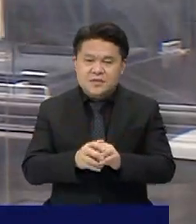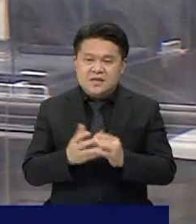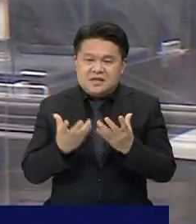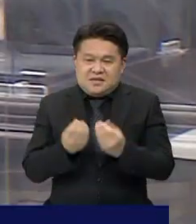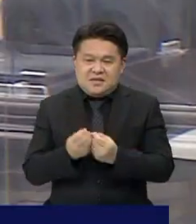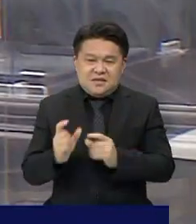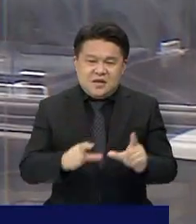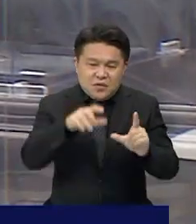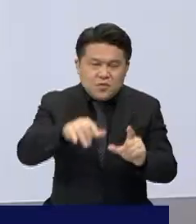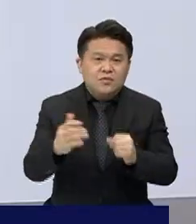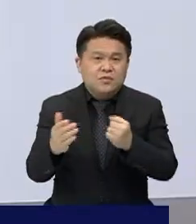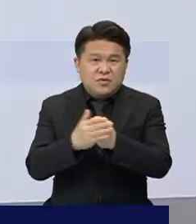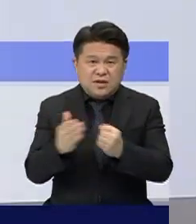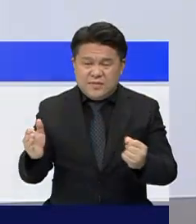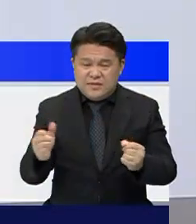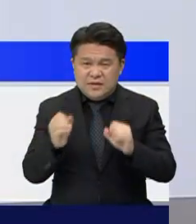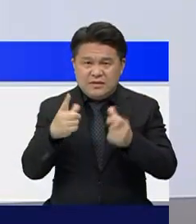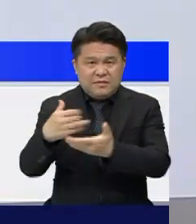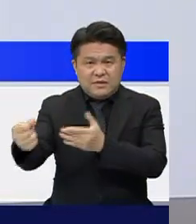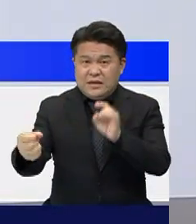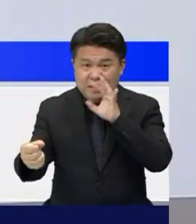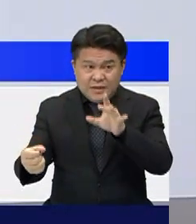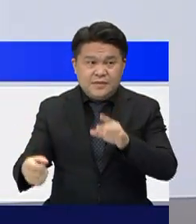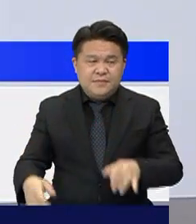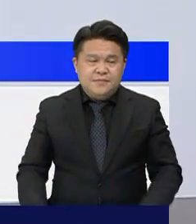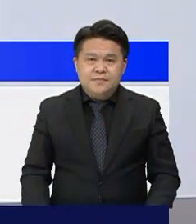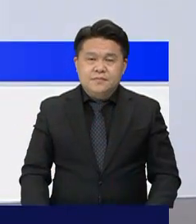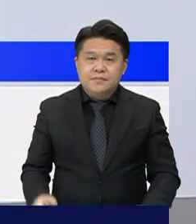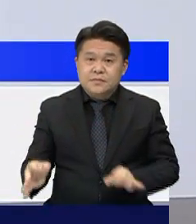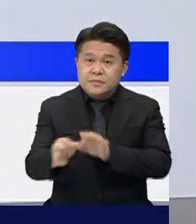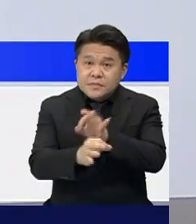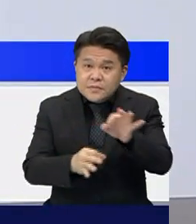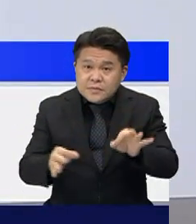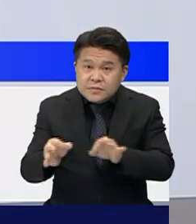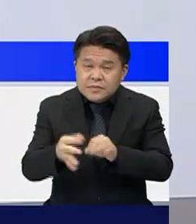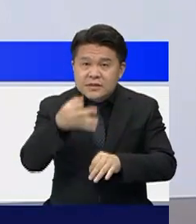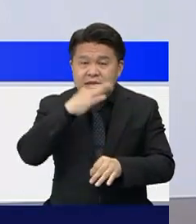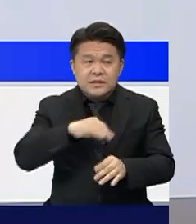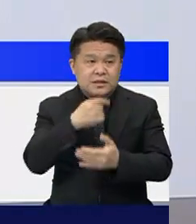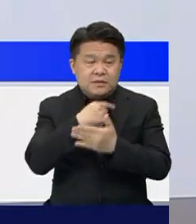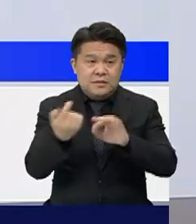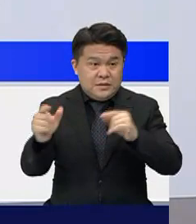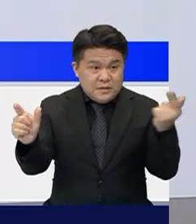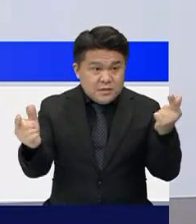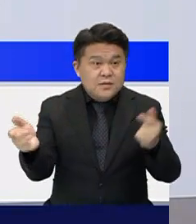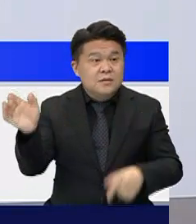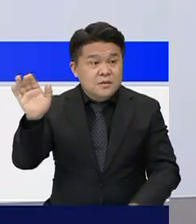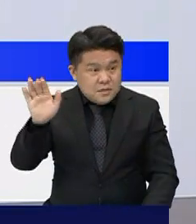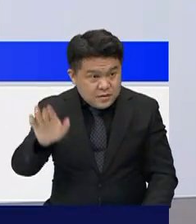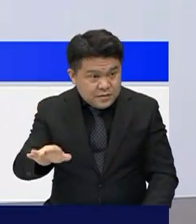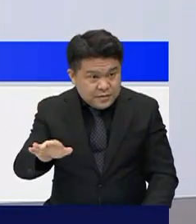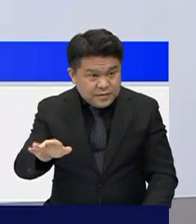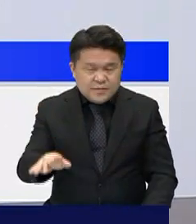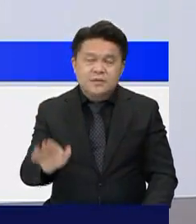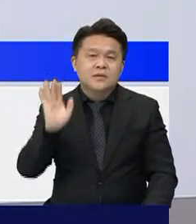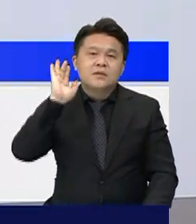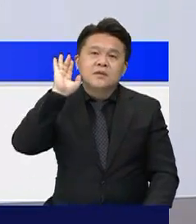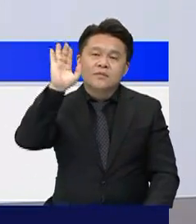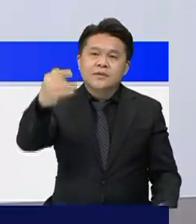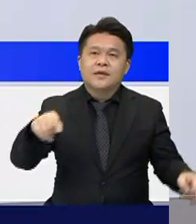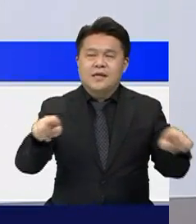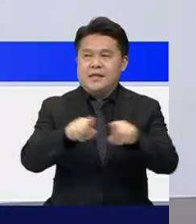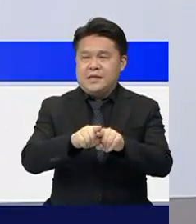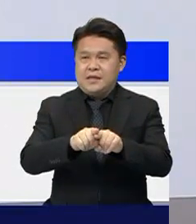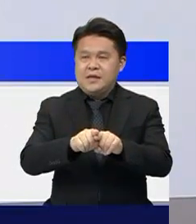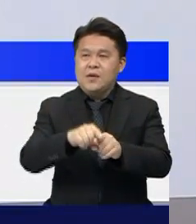된다고 강조했습니다. 경제적인 이해관계가 다를 수 있습니다만은 우리가 함께 공동의 어떤 그